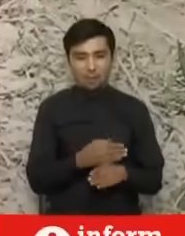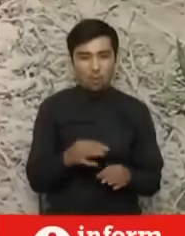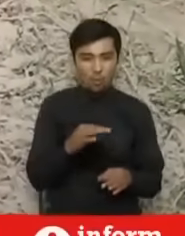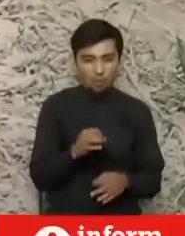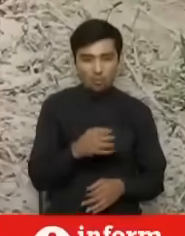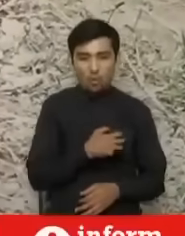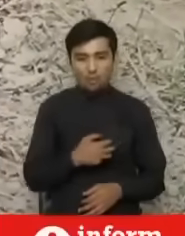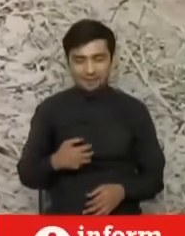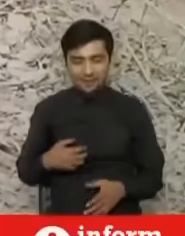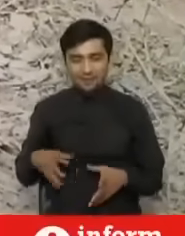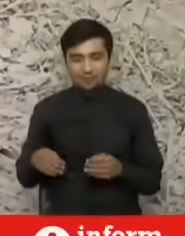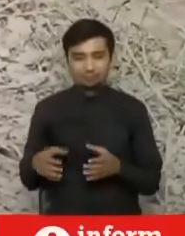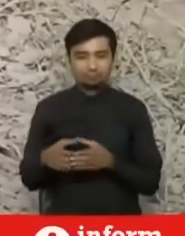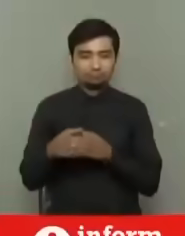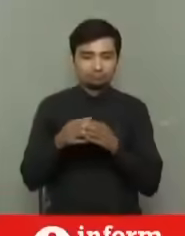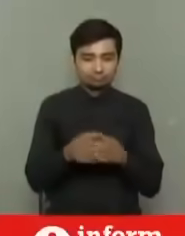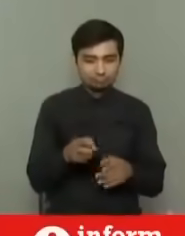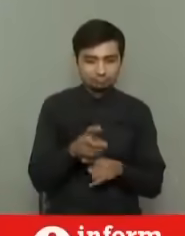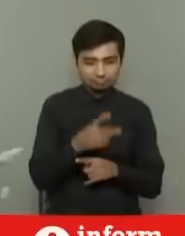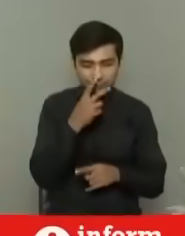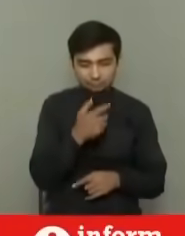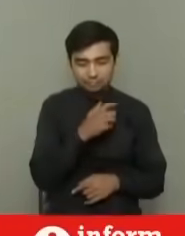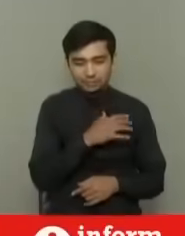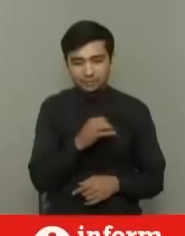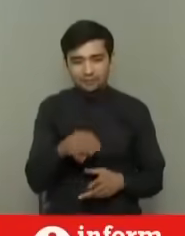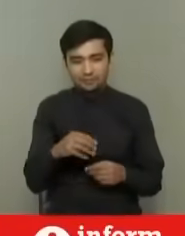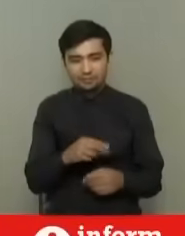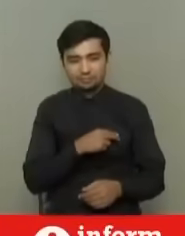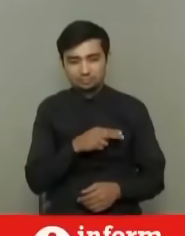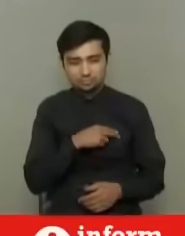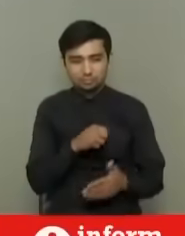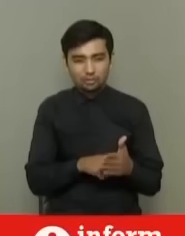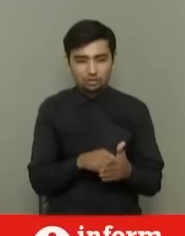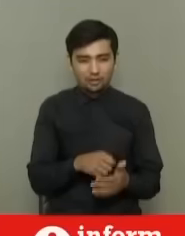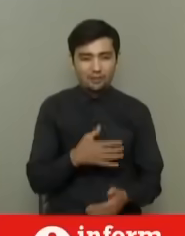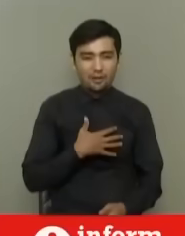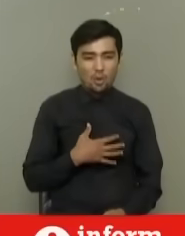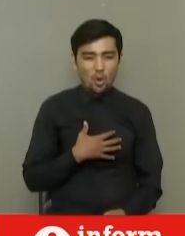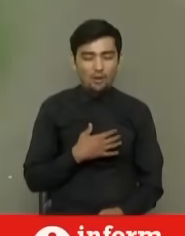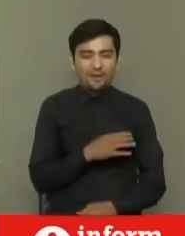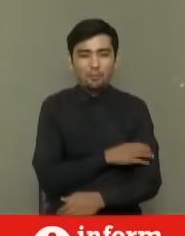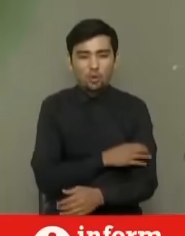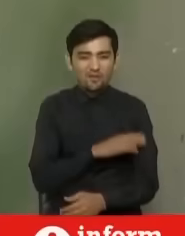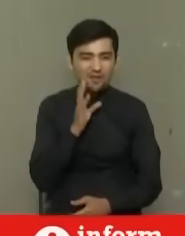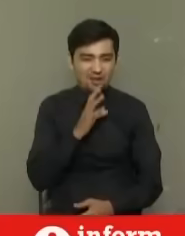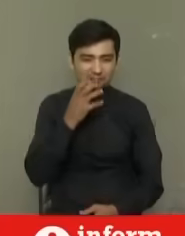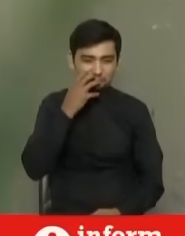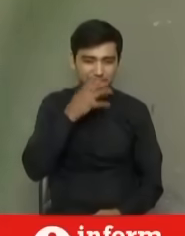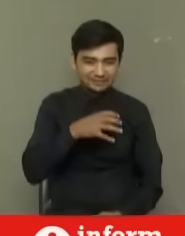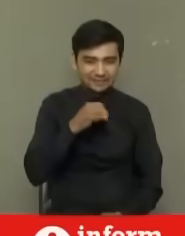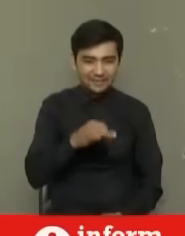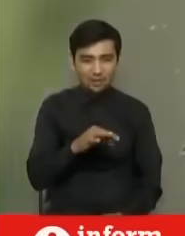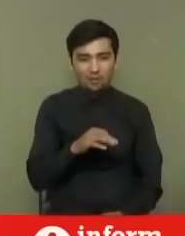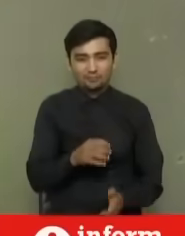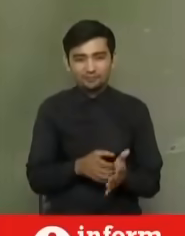оқиға орнына барғандарын айтады. Олар балықтардың жаппай қырылуына су температурасының күрт көтерілуі мен